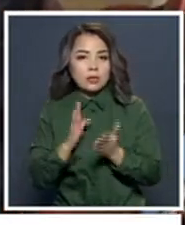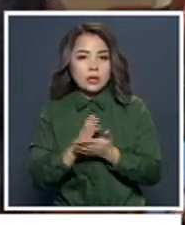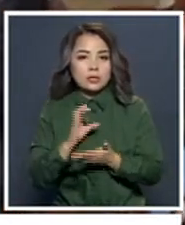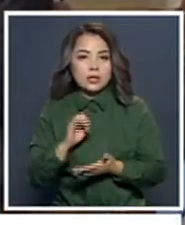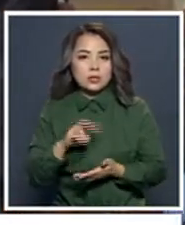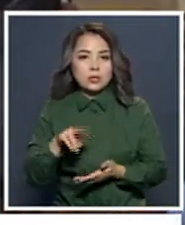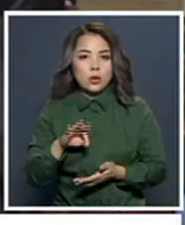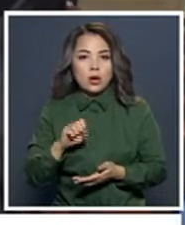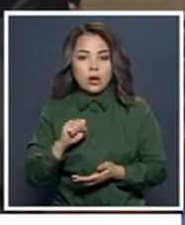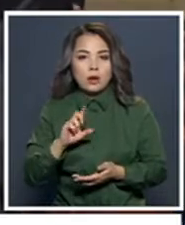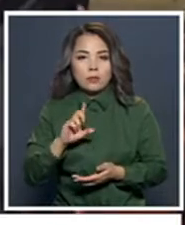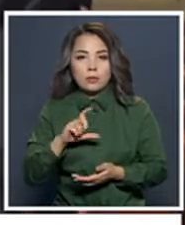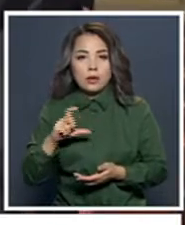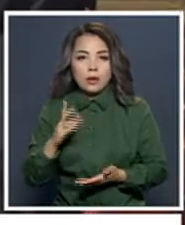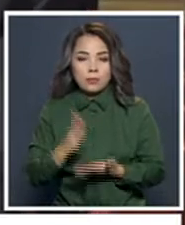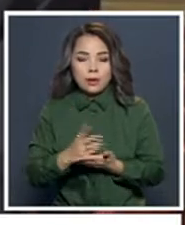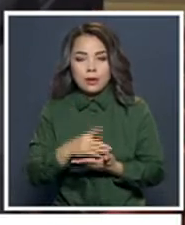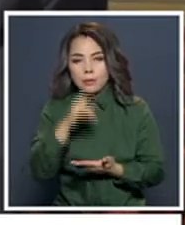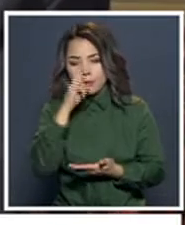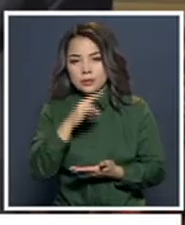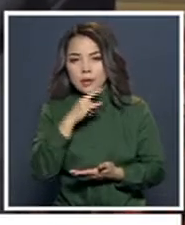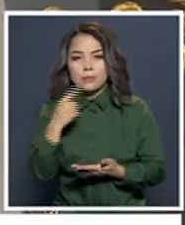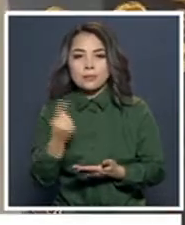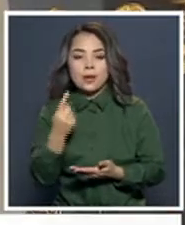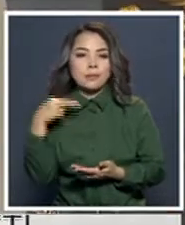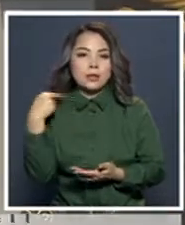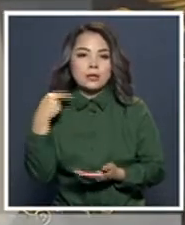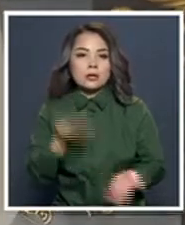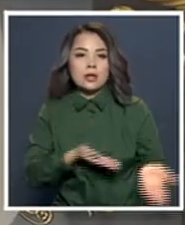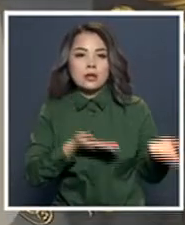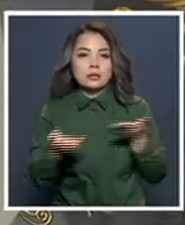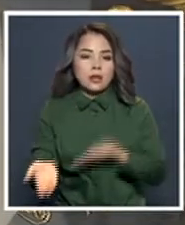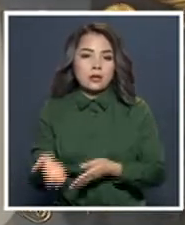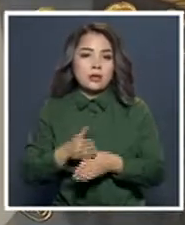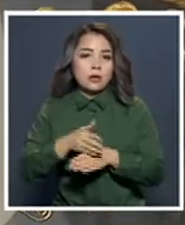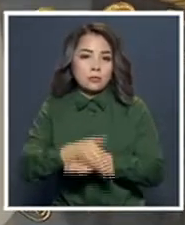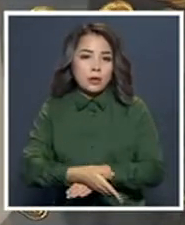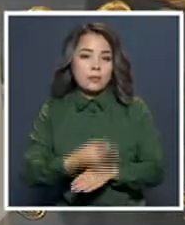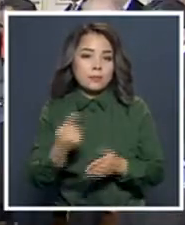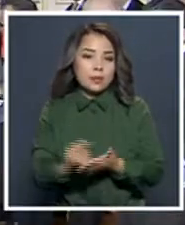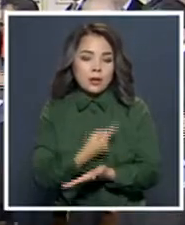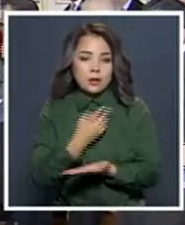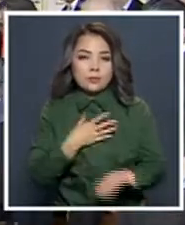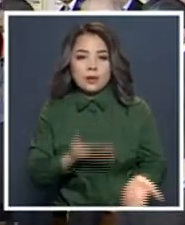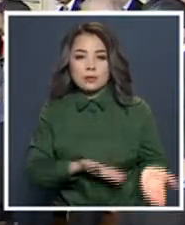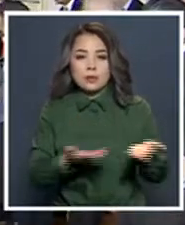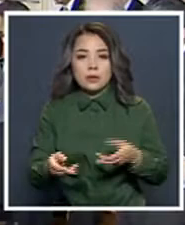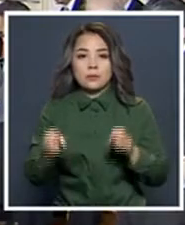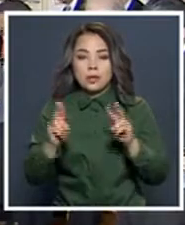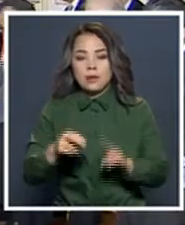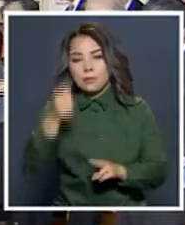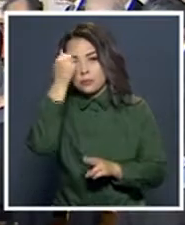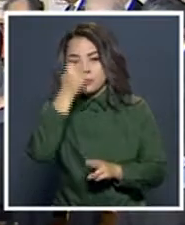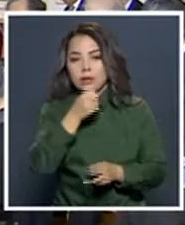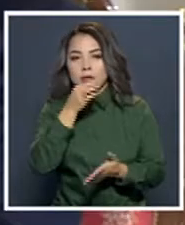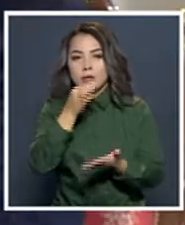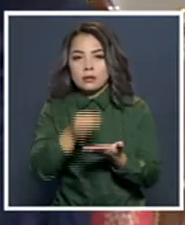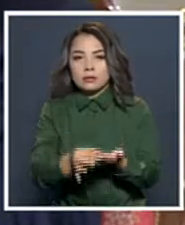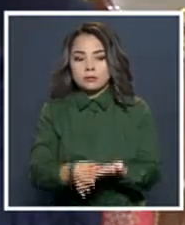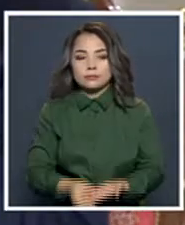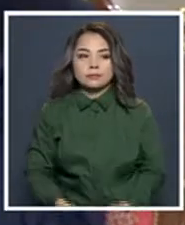Абе Қазақстанның тұңғыш президентіне шақыртуды қабыл алып, императордың ұлықтау рәсіміне арнайы келген үшін алғыс айтты.